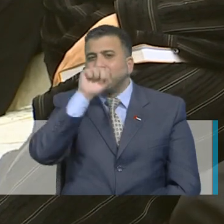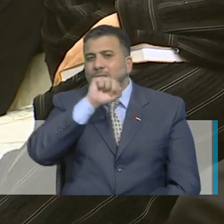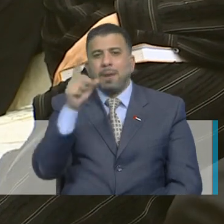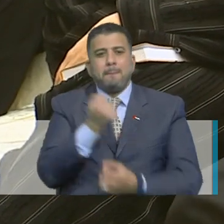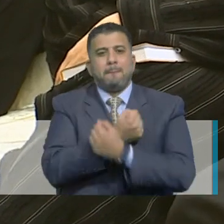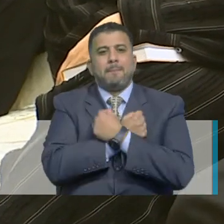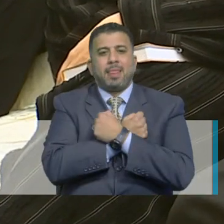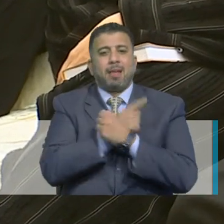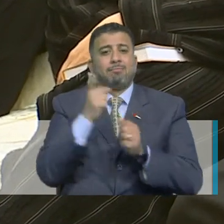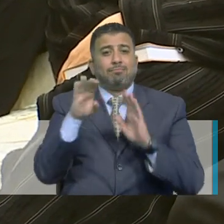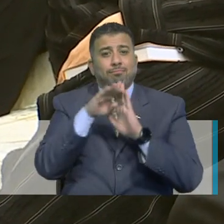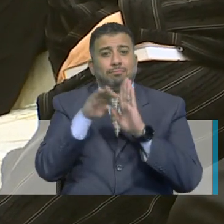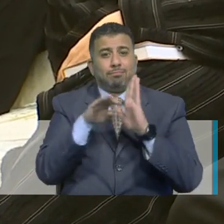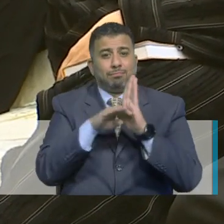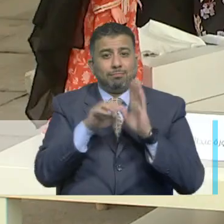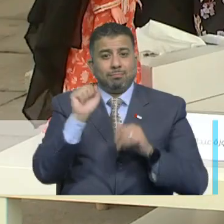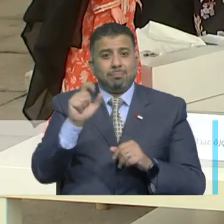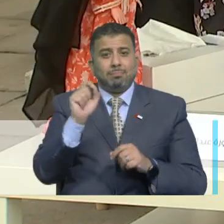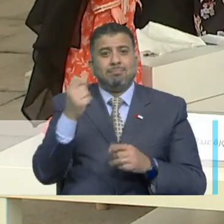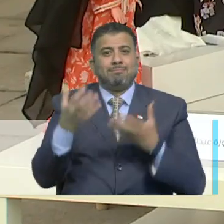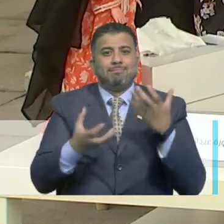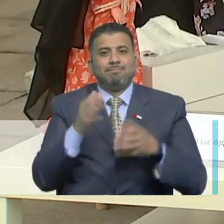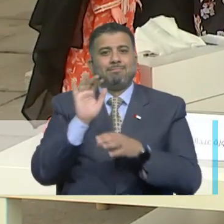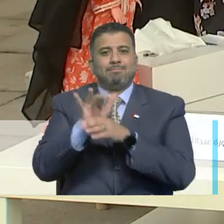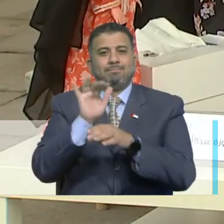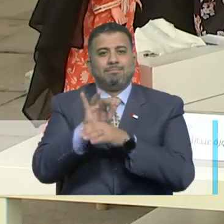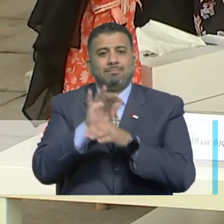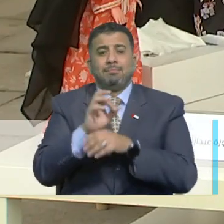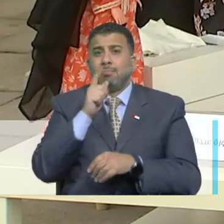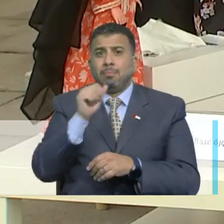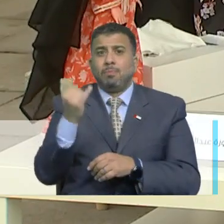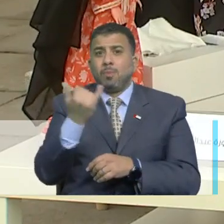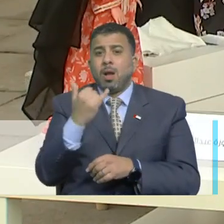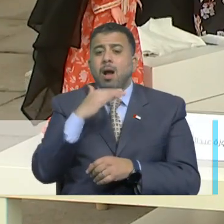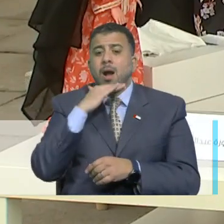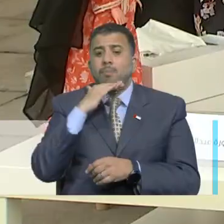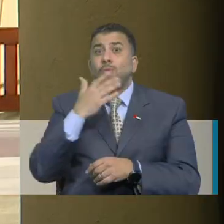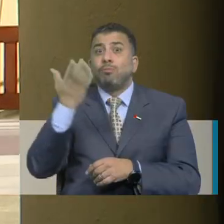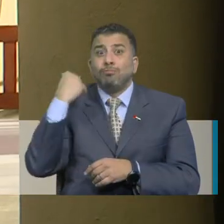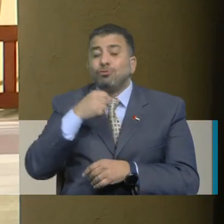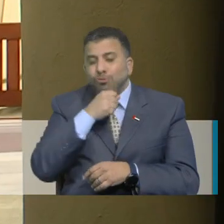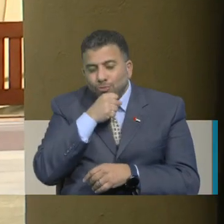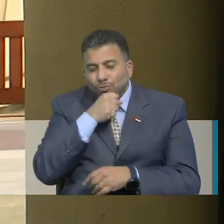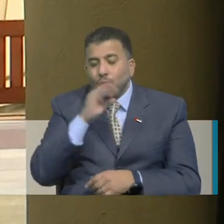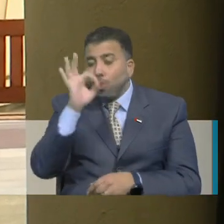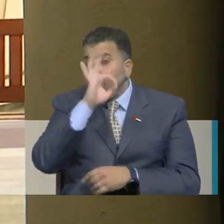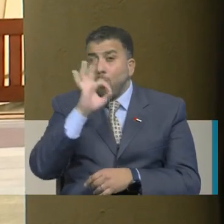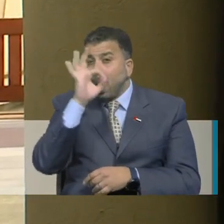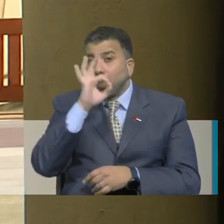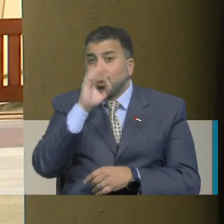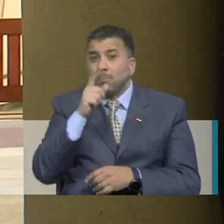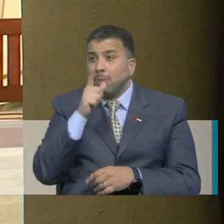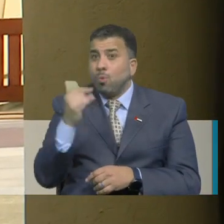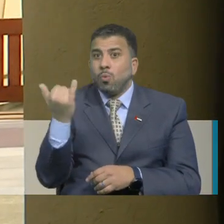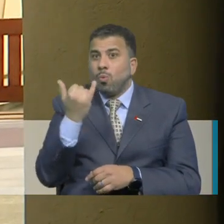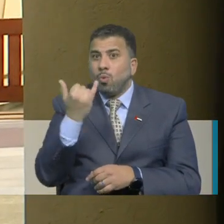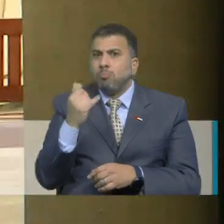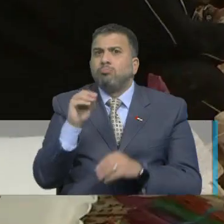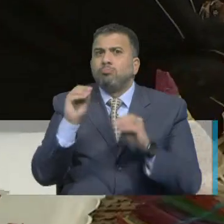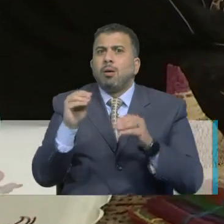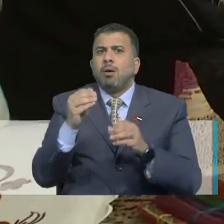للمتاحف بتنظيمها هذه الفعالية لترسيخ دور الآباء والأجداد في التراث وتسليط الضوء